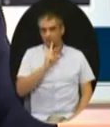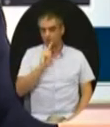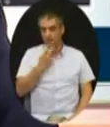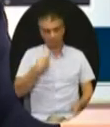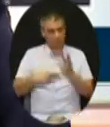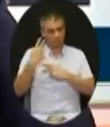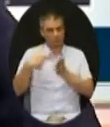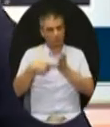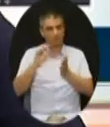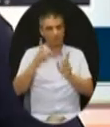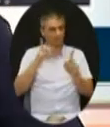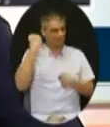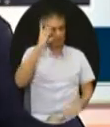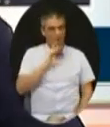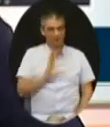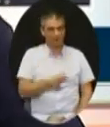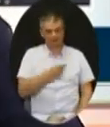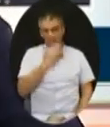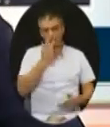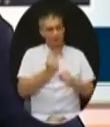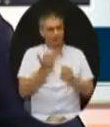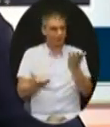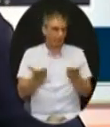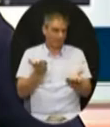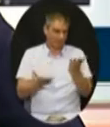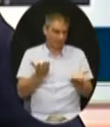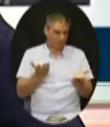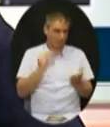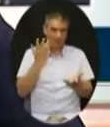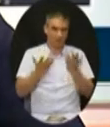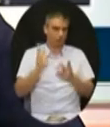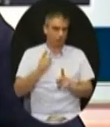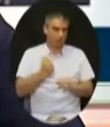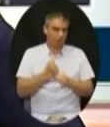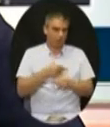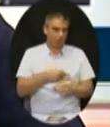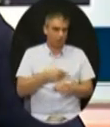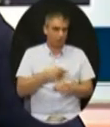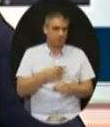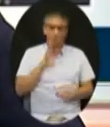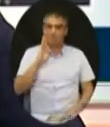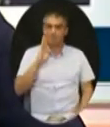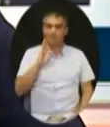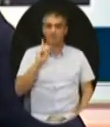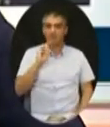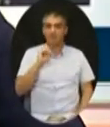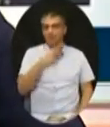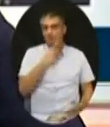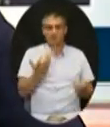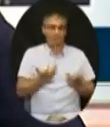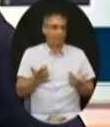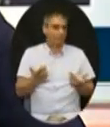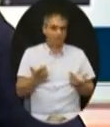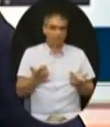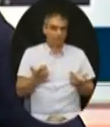אם אנחנו חוזרים לדוגמה של דרום אפריקה, ועם כל ההבדלות וההבדלים שנדרשים פה, ה-BDS זה כלי